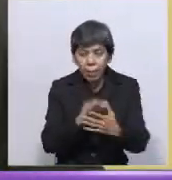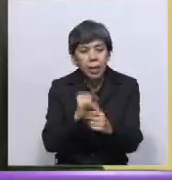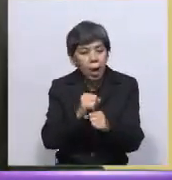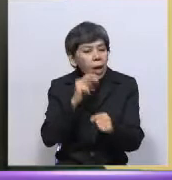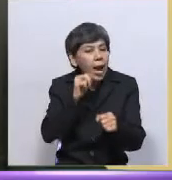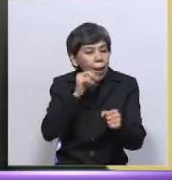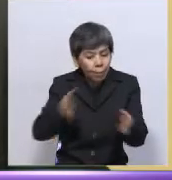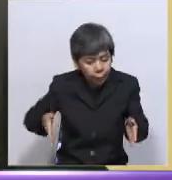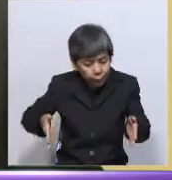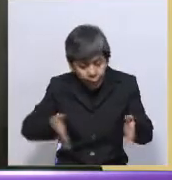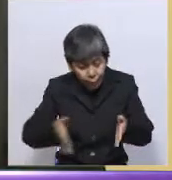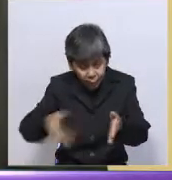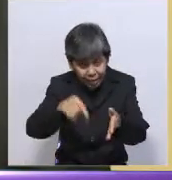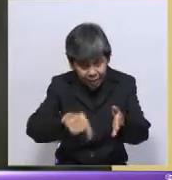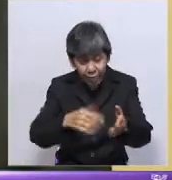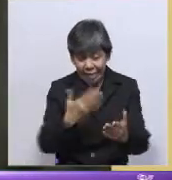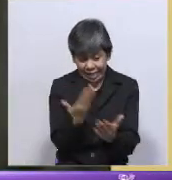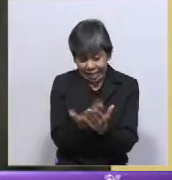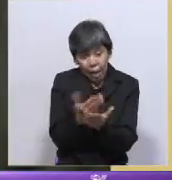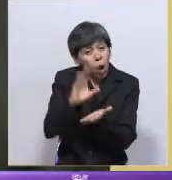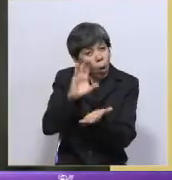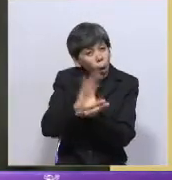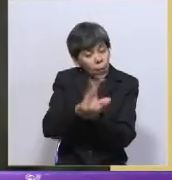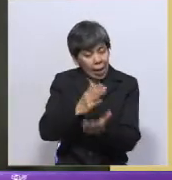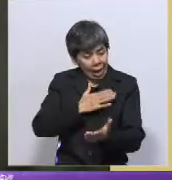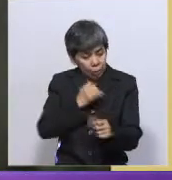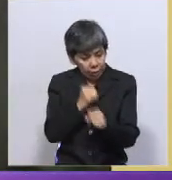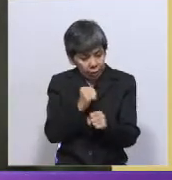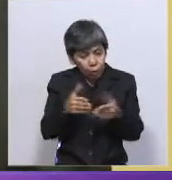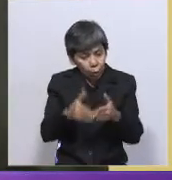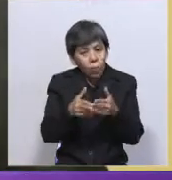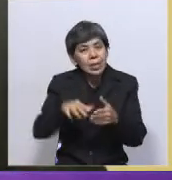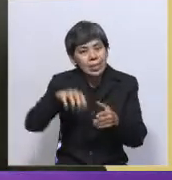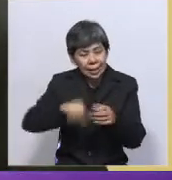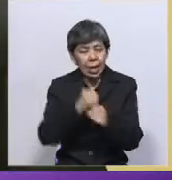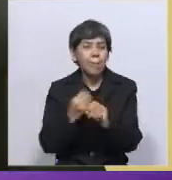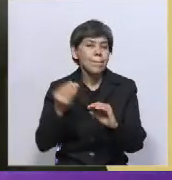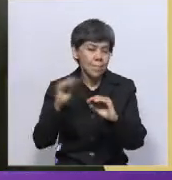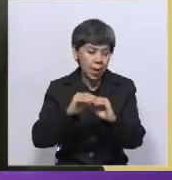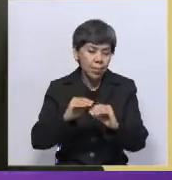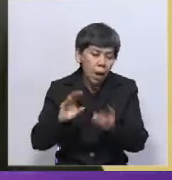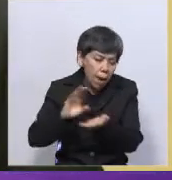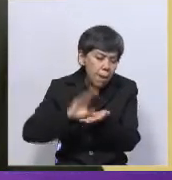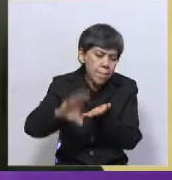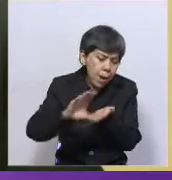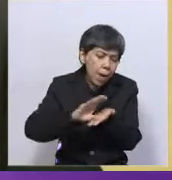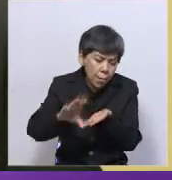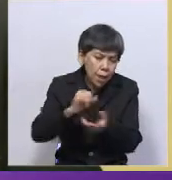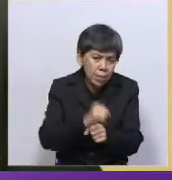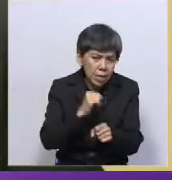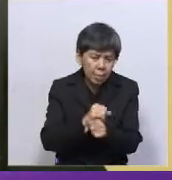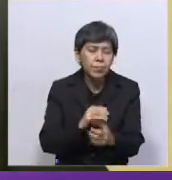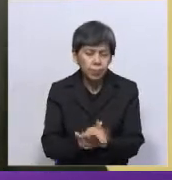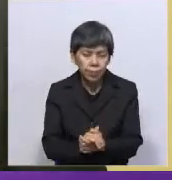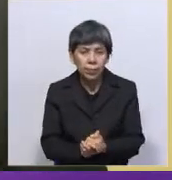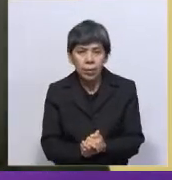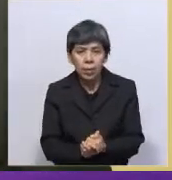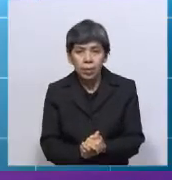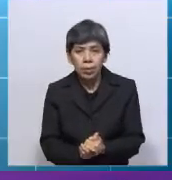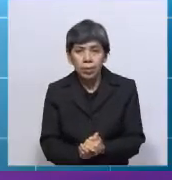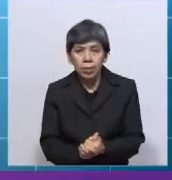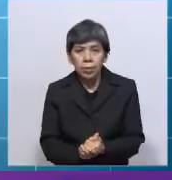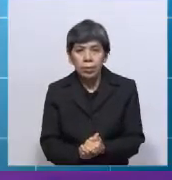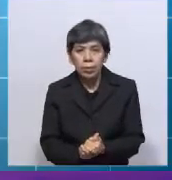ของร่องน้ำด้วยนะงบประมาณของกรมเจ้าท่านี่ก็เพิ่มขึ้นโดยตลอดนะครับเพราะว่าร่องน้ำนี่มันเร็วมากนะ